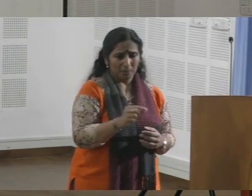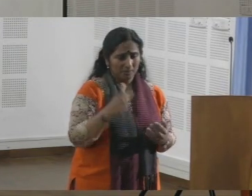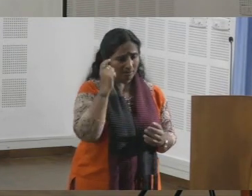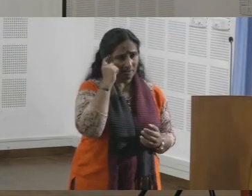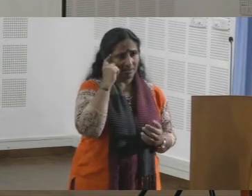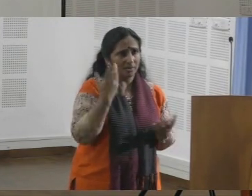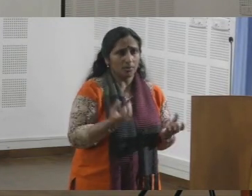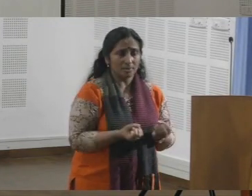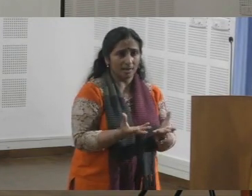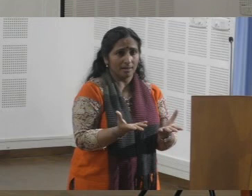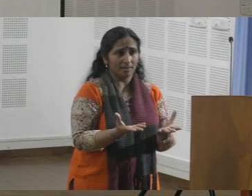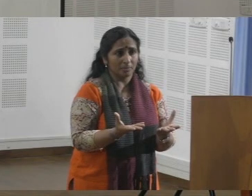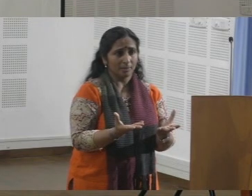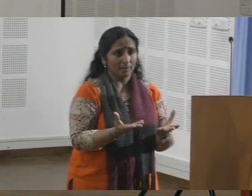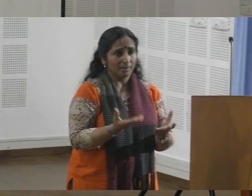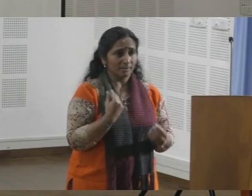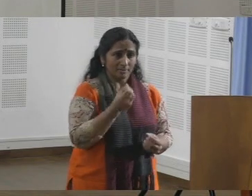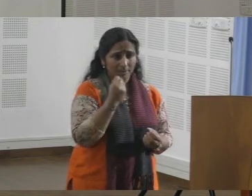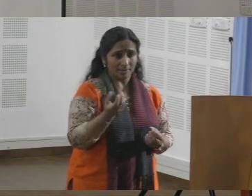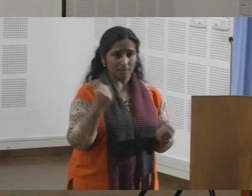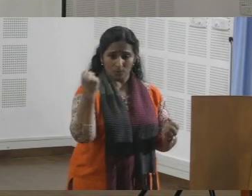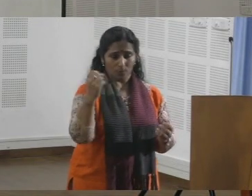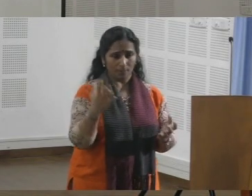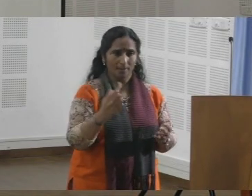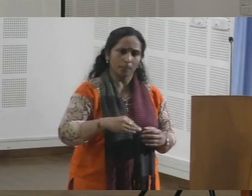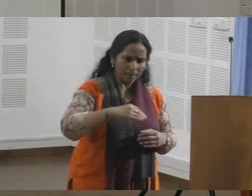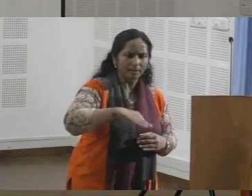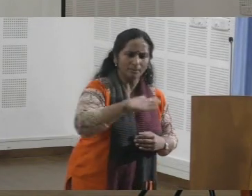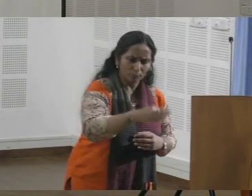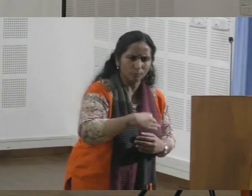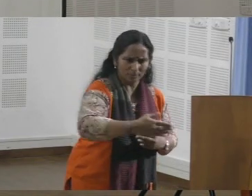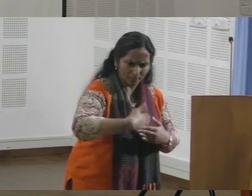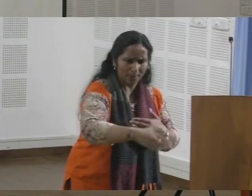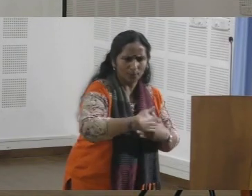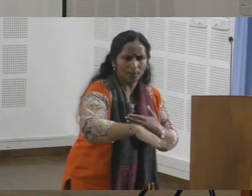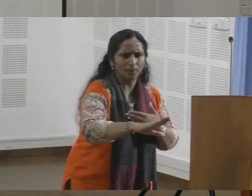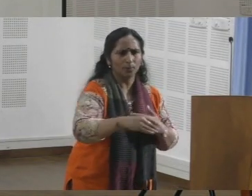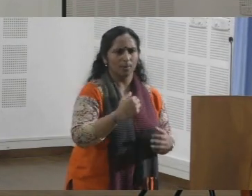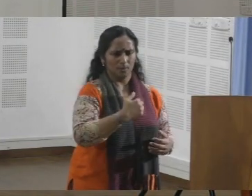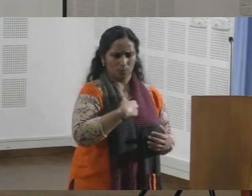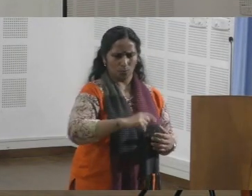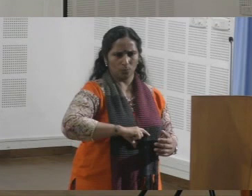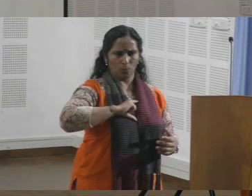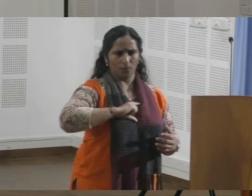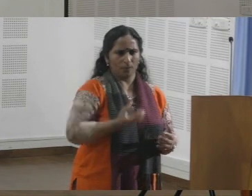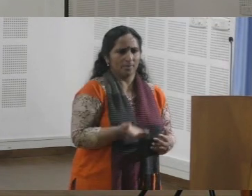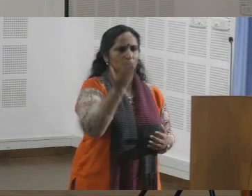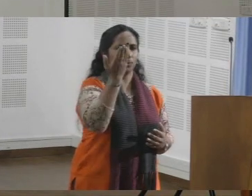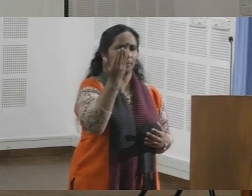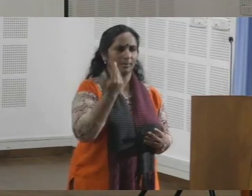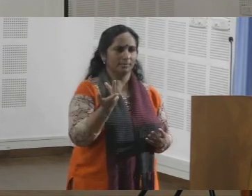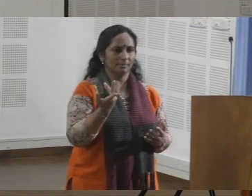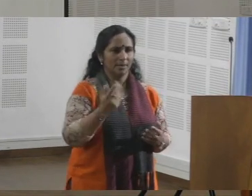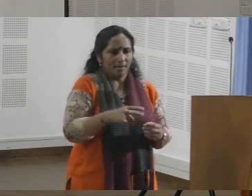പറയുന്നിടത്ത് തുടങ്ങിയിട്ടും നമ്മൾക്ക് ഇത്രയും കുറേ ചേഞ്ചസുകൾ വരുത്താൻ പറ്റി. അവൻ്റെ കോൺഫിഡൻസ് ലെവലും അവന് ചെയ്യാൻ പറ്റാവുന്ന കാര്യങ്ങളിലേക്ക്